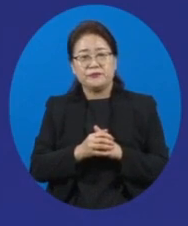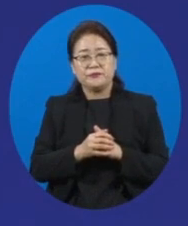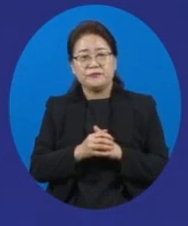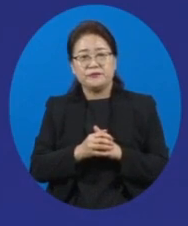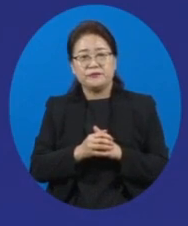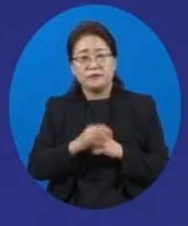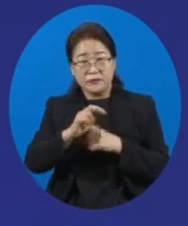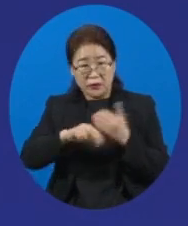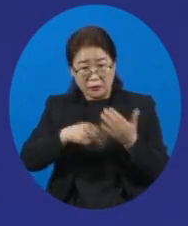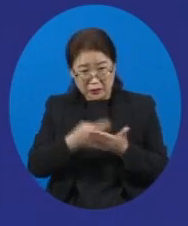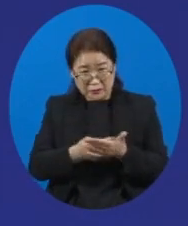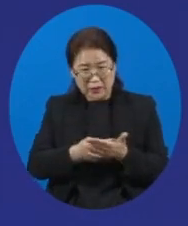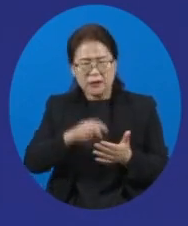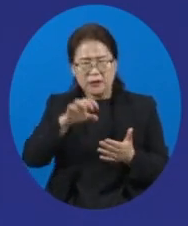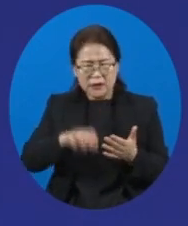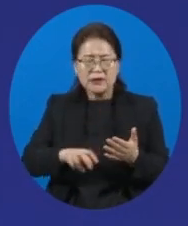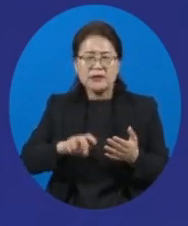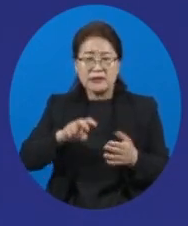넘어짐의 그 자리에서